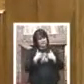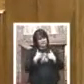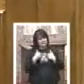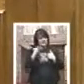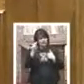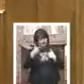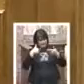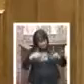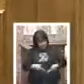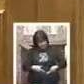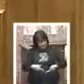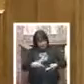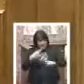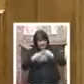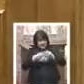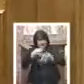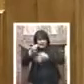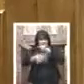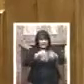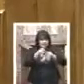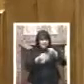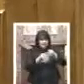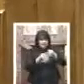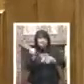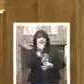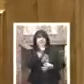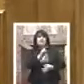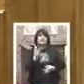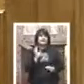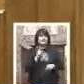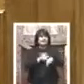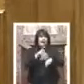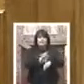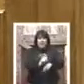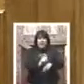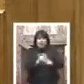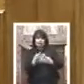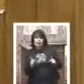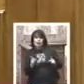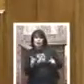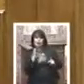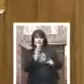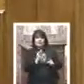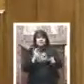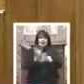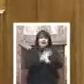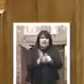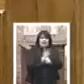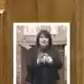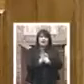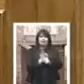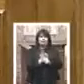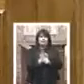τιμή να βρίσκομαι εδώ. Άλλο η βιασύνη να προλάβουμε τις εξελίξεις και άλλο η βίαιη κατάλυση όποιου